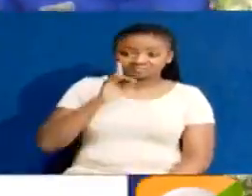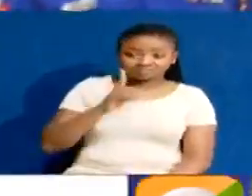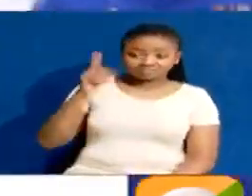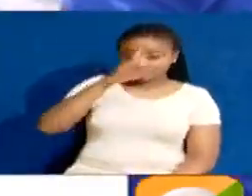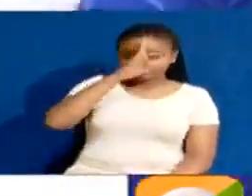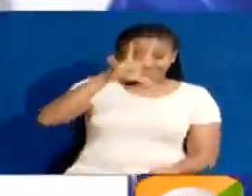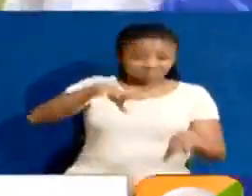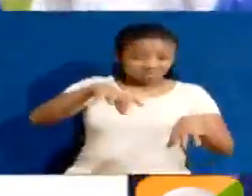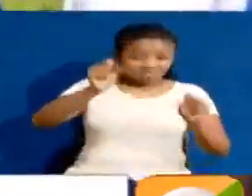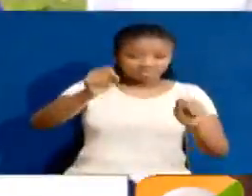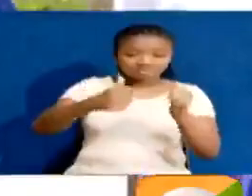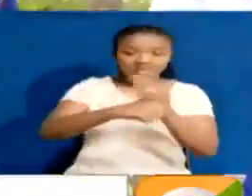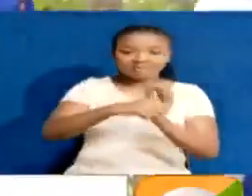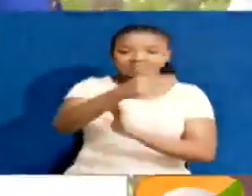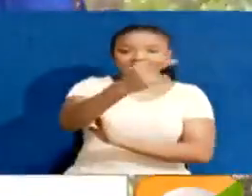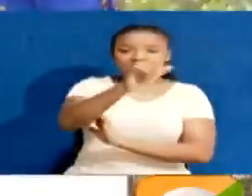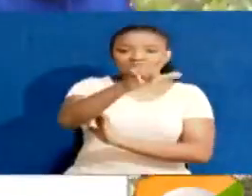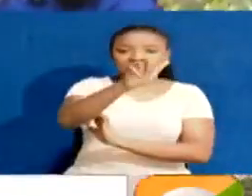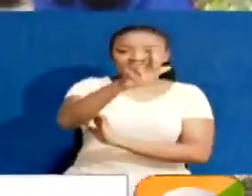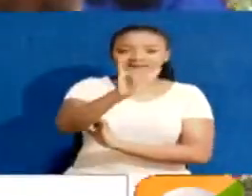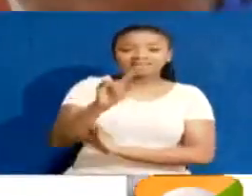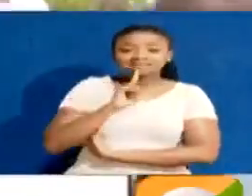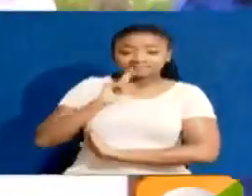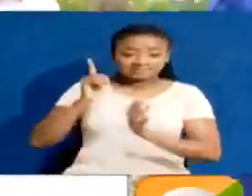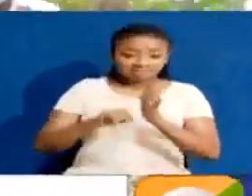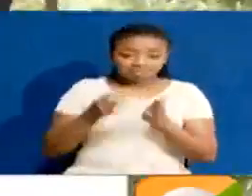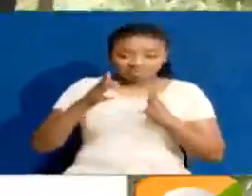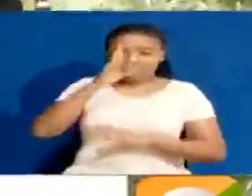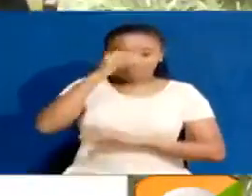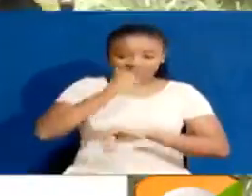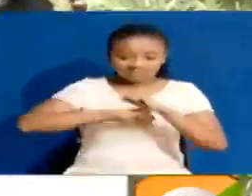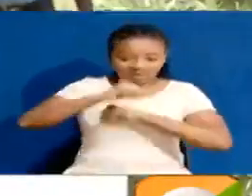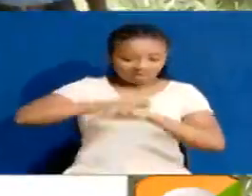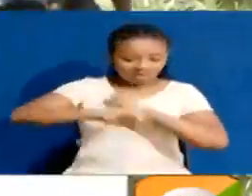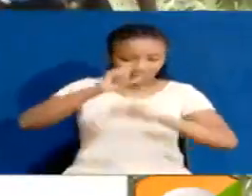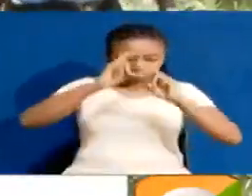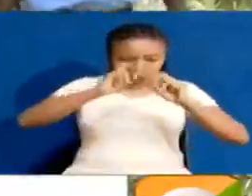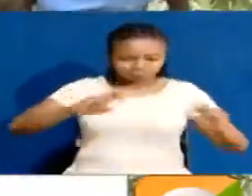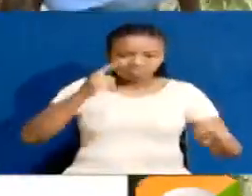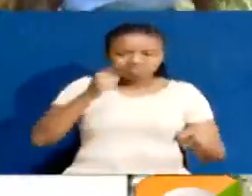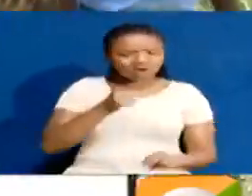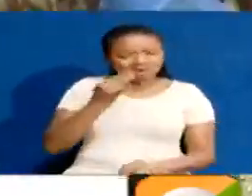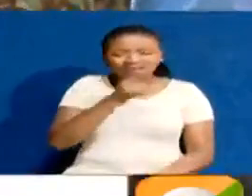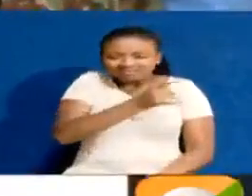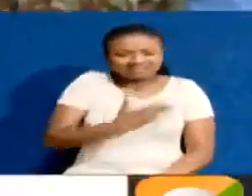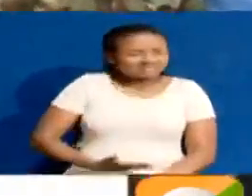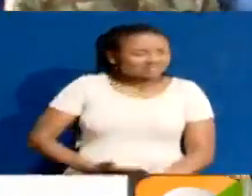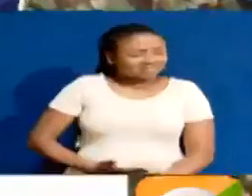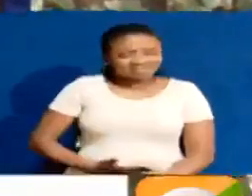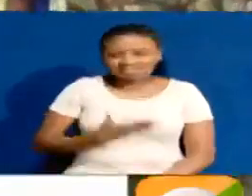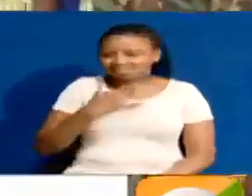Inspekta wa polisi Hillary Mutyambai sasa akisema idara ya polisi imeimarisha uchunguzi wake, akielezea kugadhabishwa kwake na mauaji